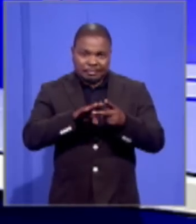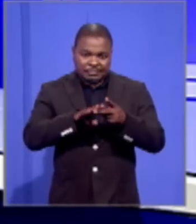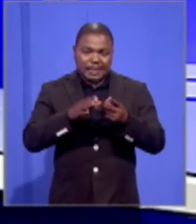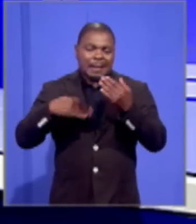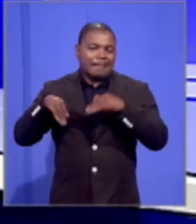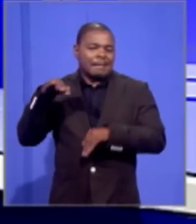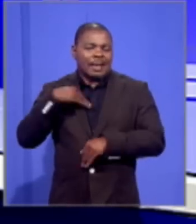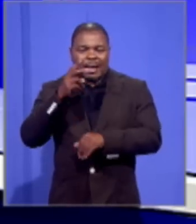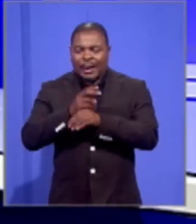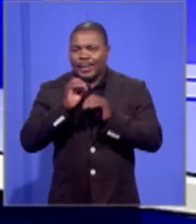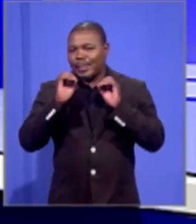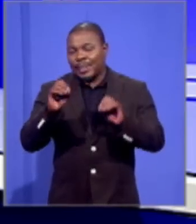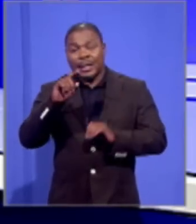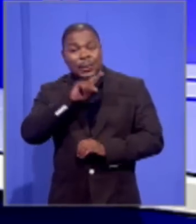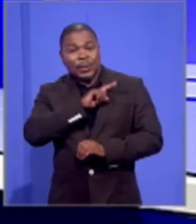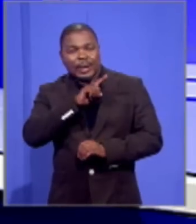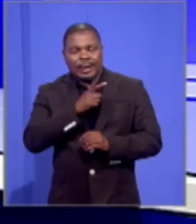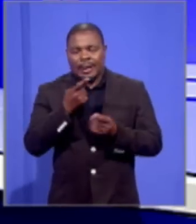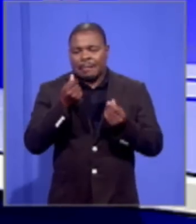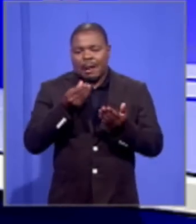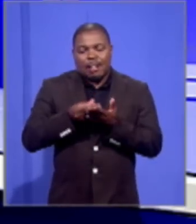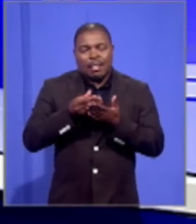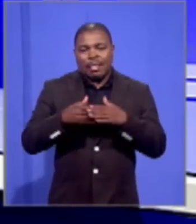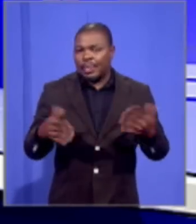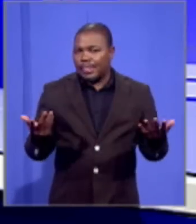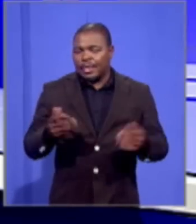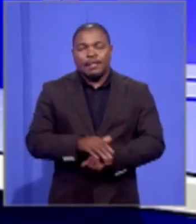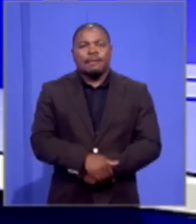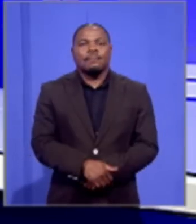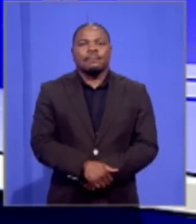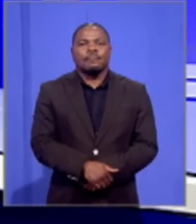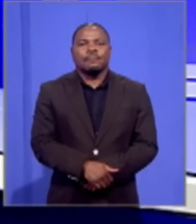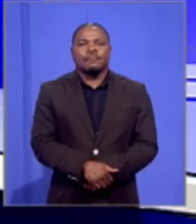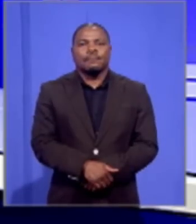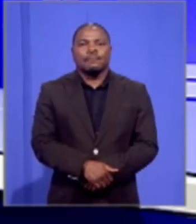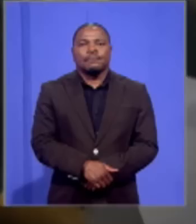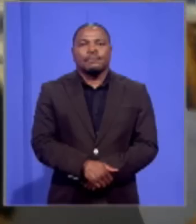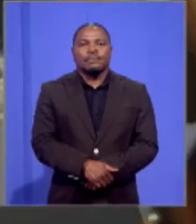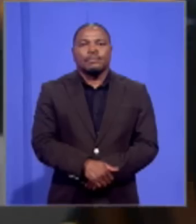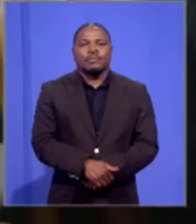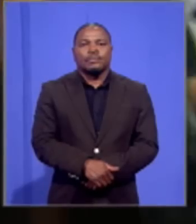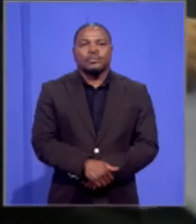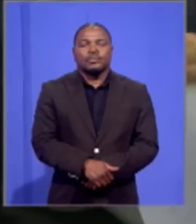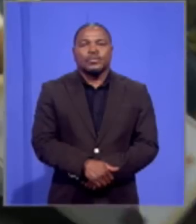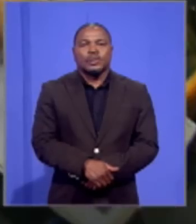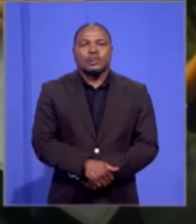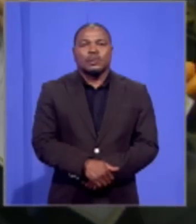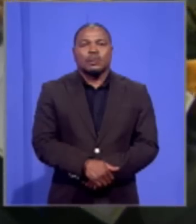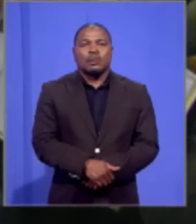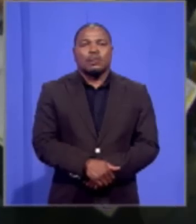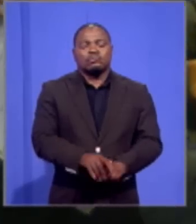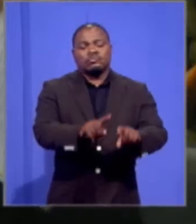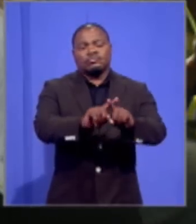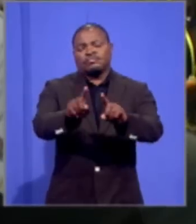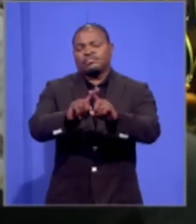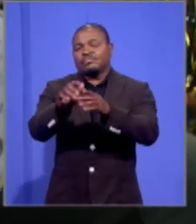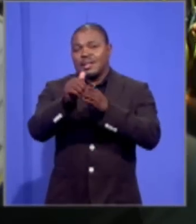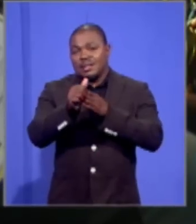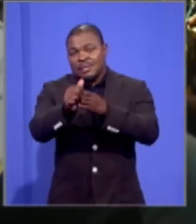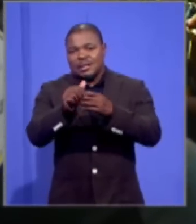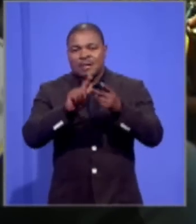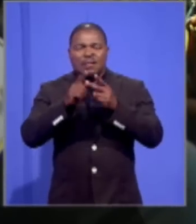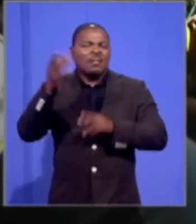boa gape ka baka la tlhokego ya mašeleng. baetapele ba go fapana ba